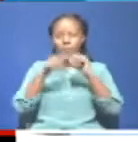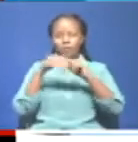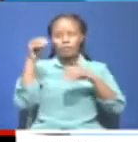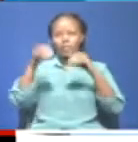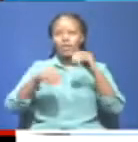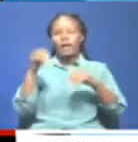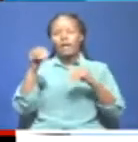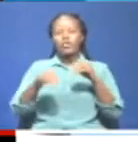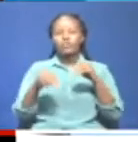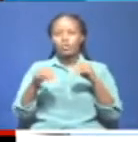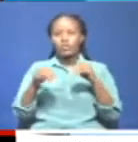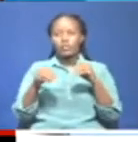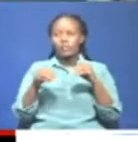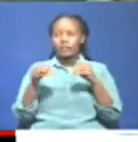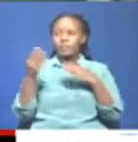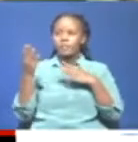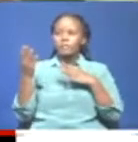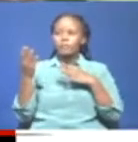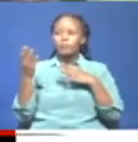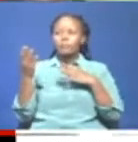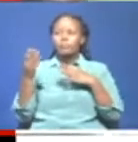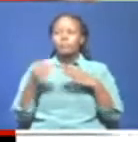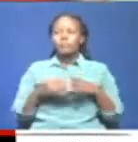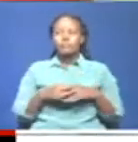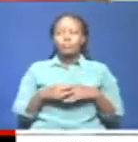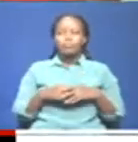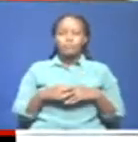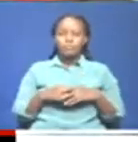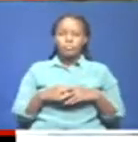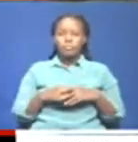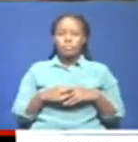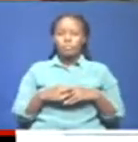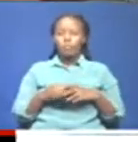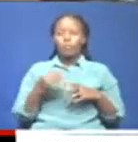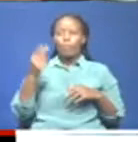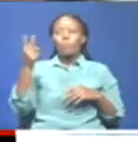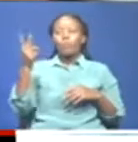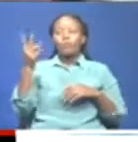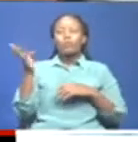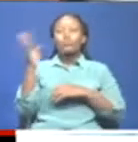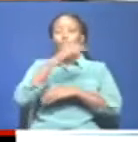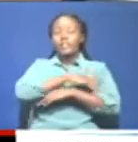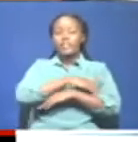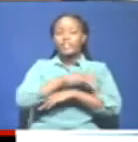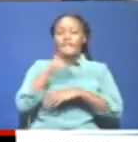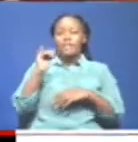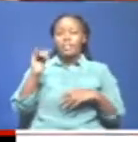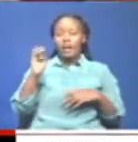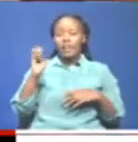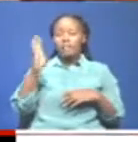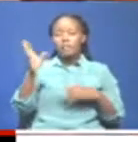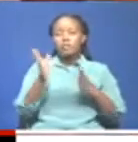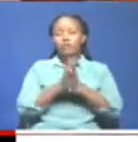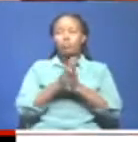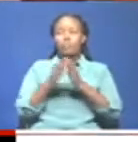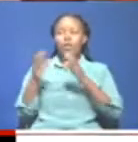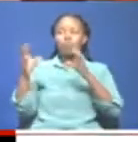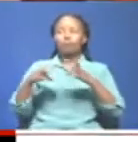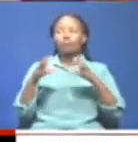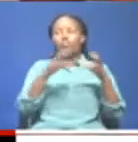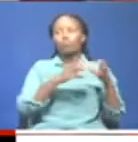mkuu. Hii kwa taarifa zaidi. Siku mbili, tume ya uchaguzi humu nchini na wawakilishi wa chama cha